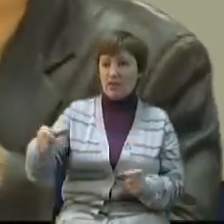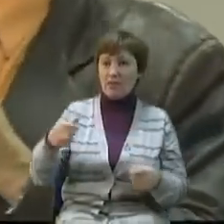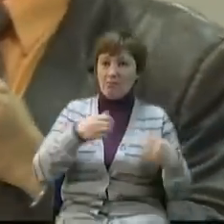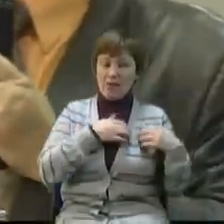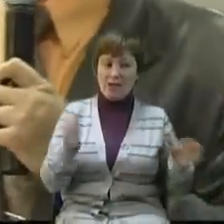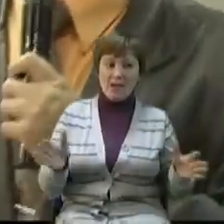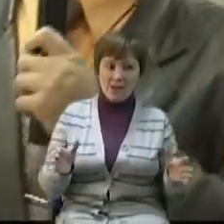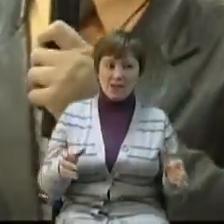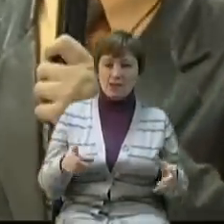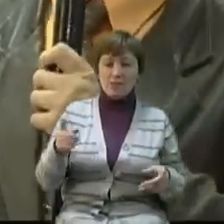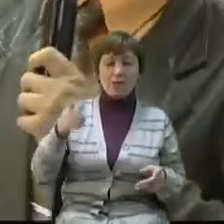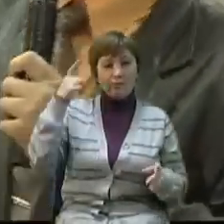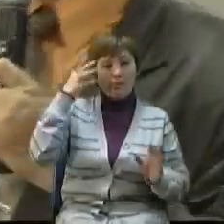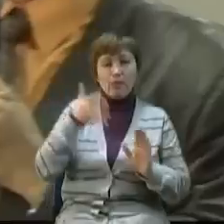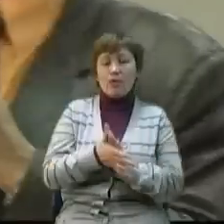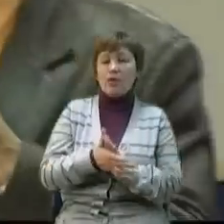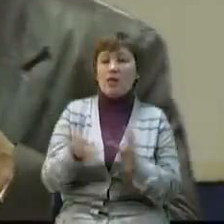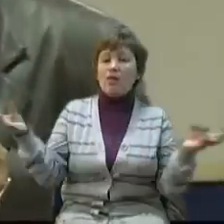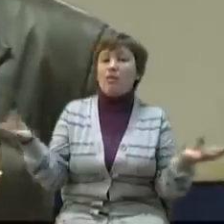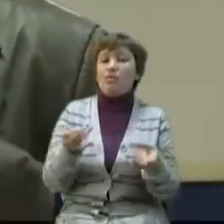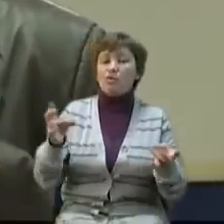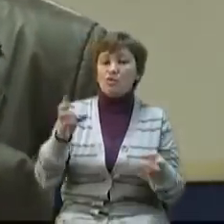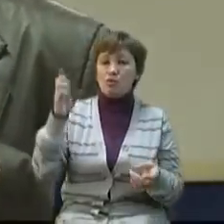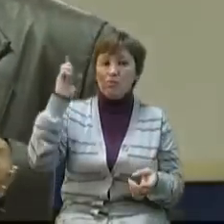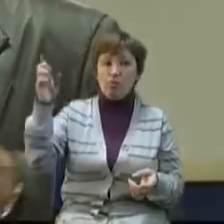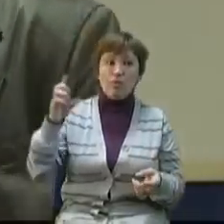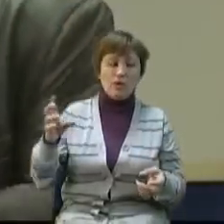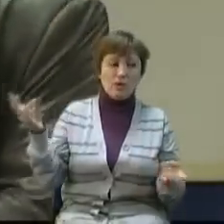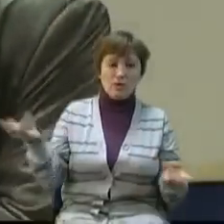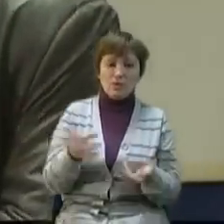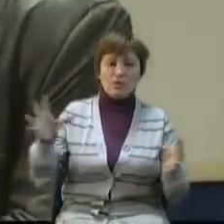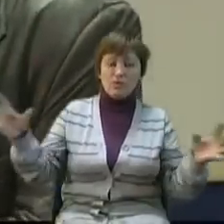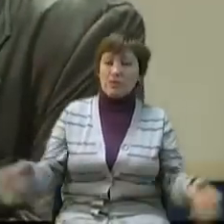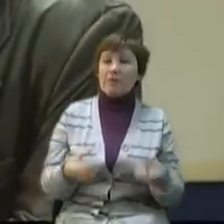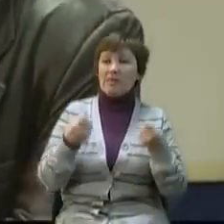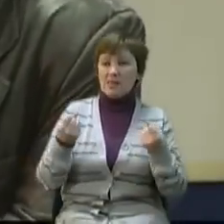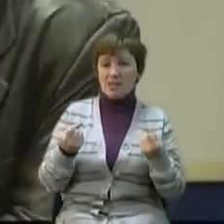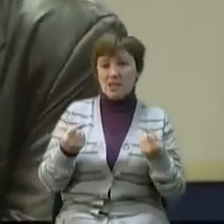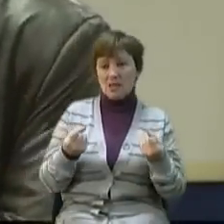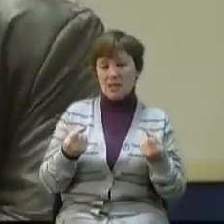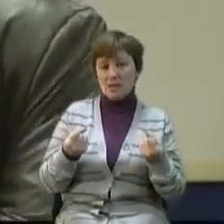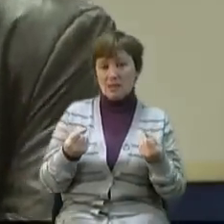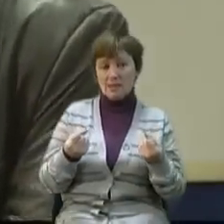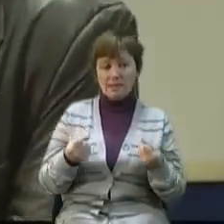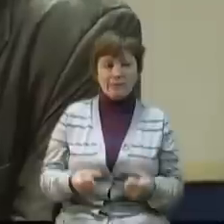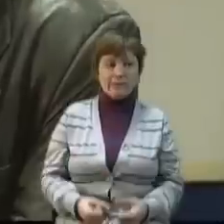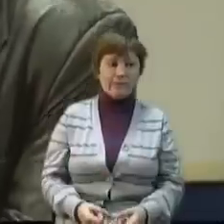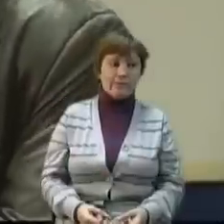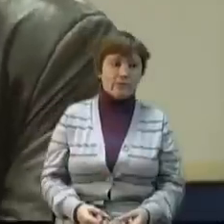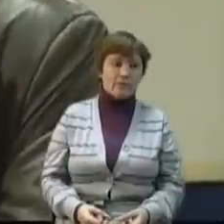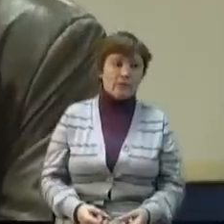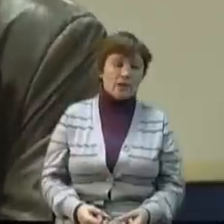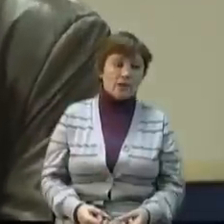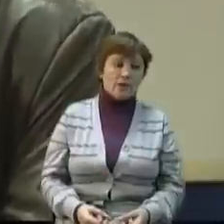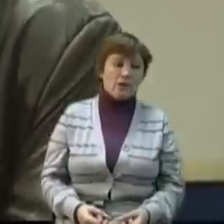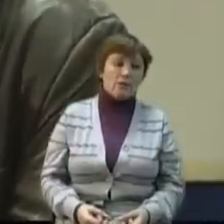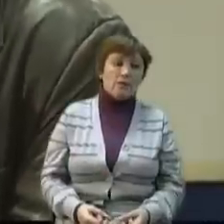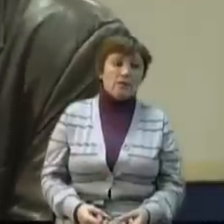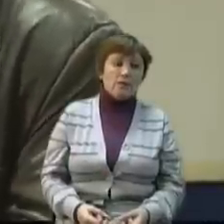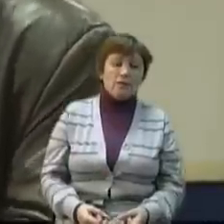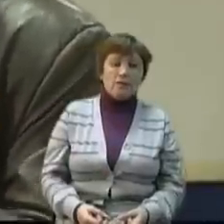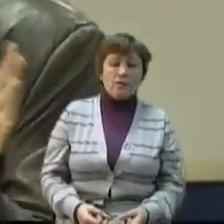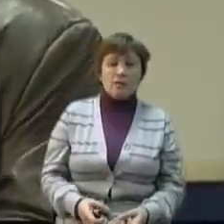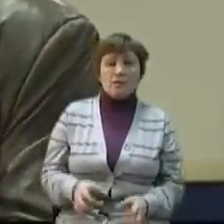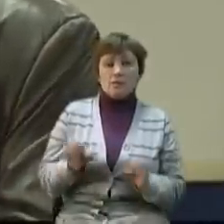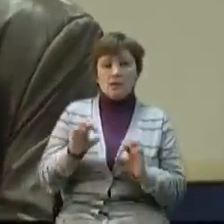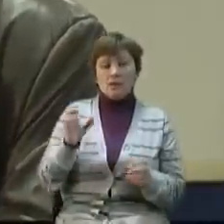он осознал нужду в Боге, нужду в спасении. И я заметил такое. Вот образовывается церковь, может быть,